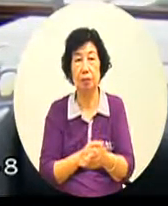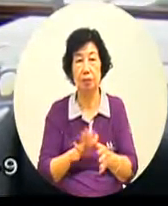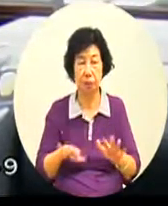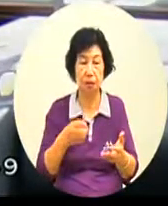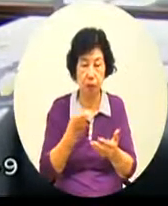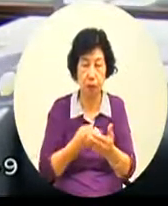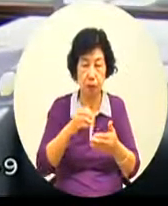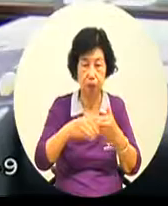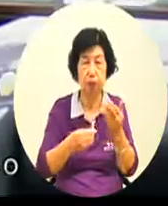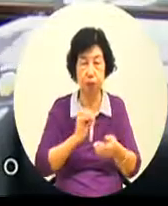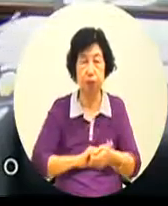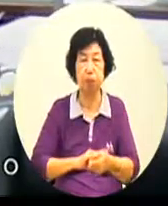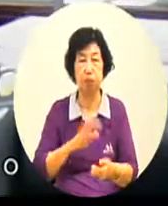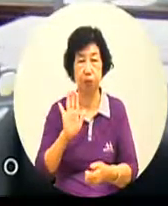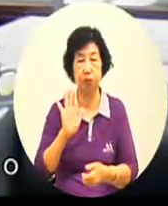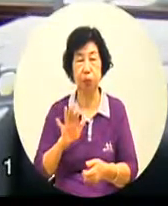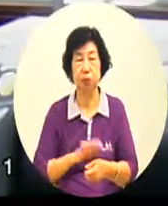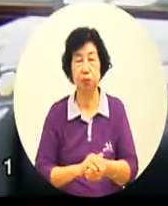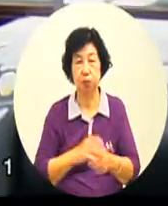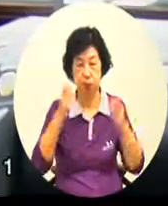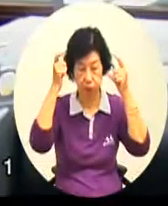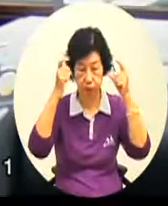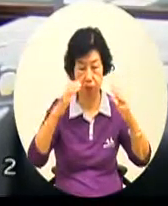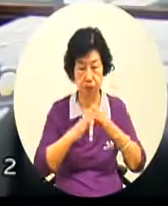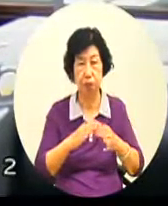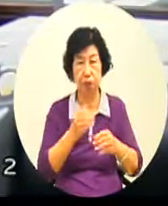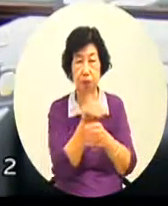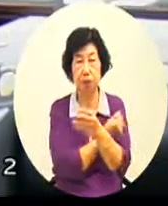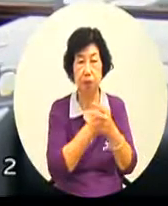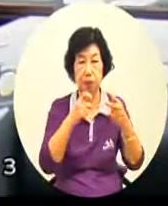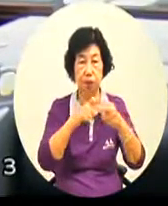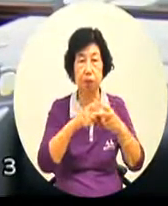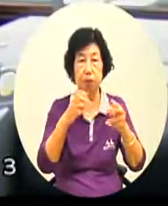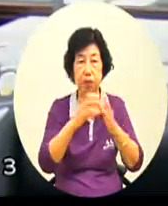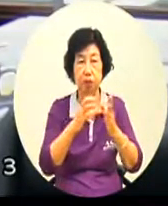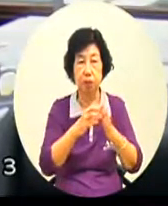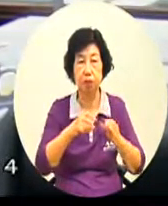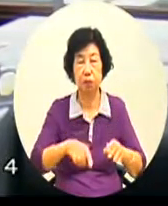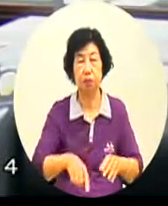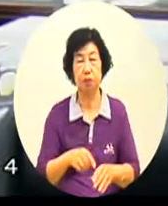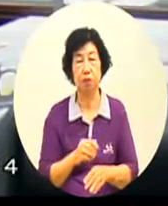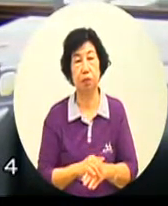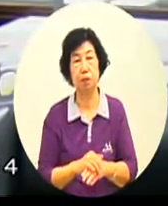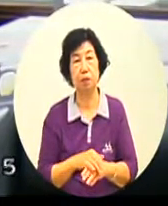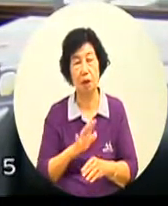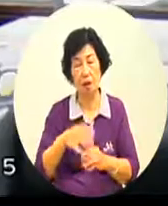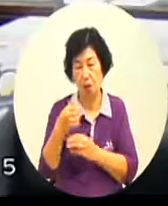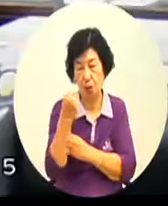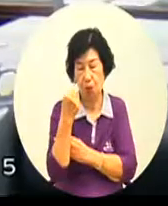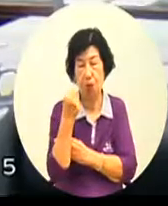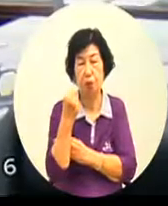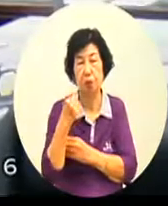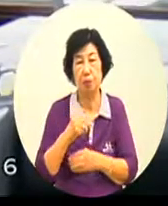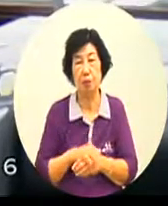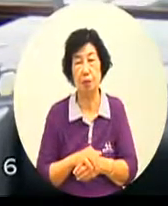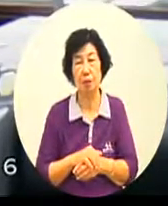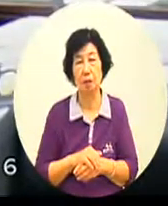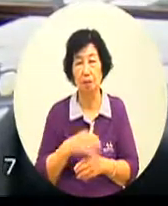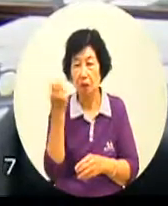的规定，所以呢其实高雄市政府劳工局对于其他行业的这个部分，他们也很努力的齁在查